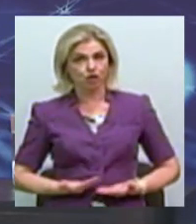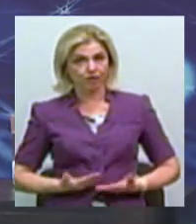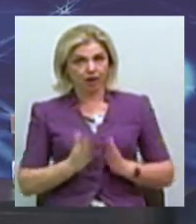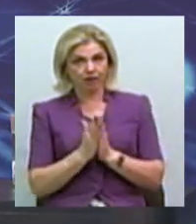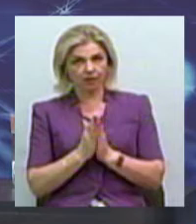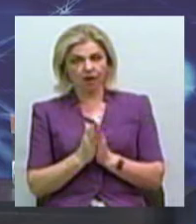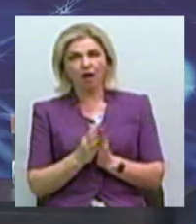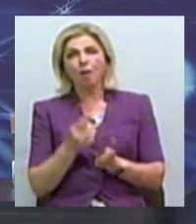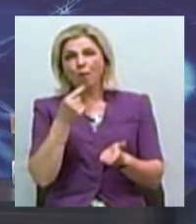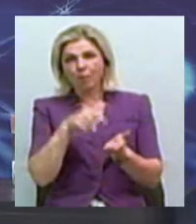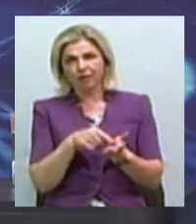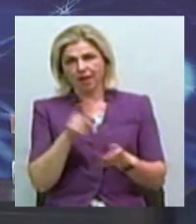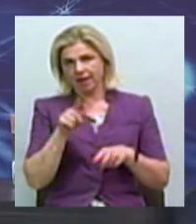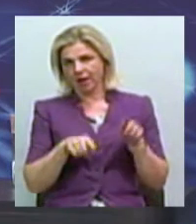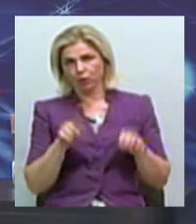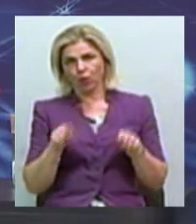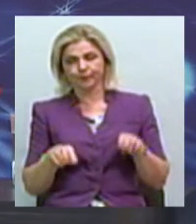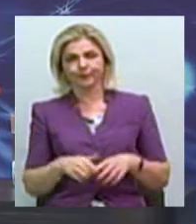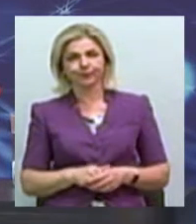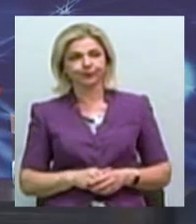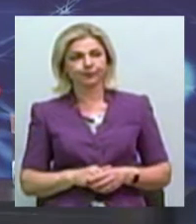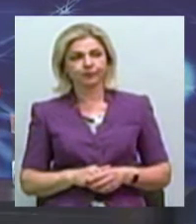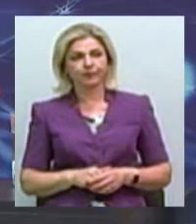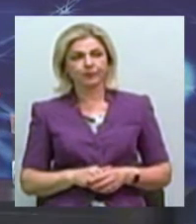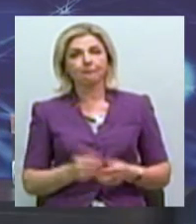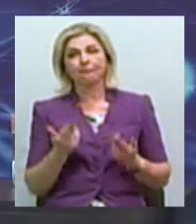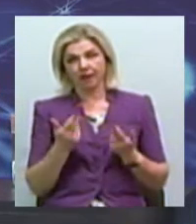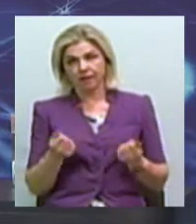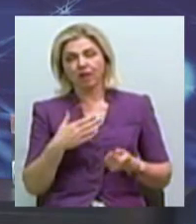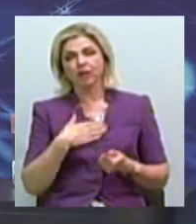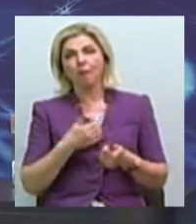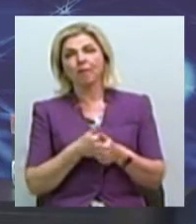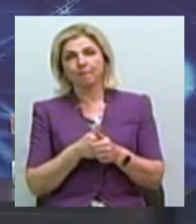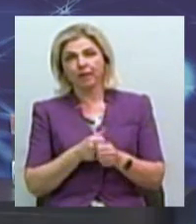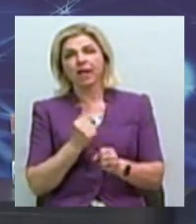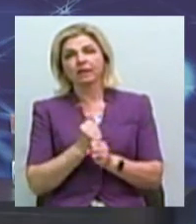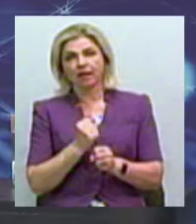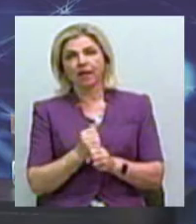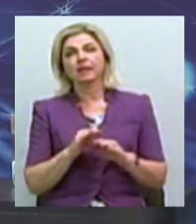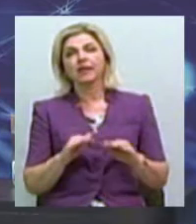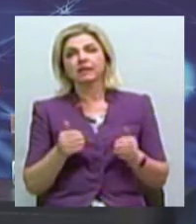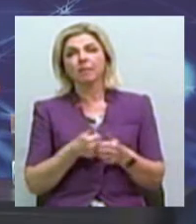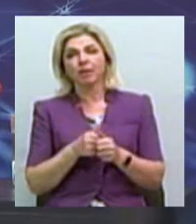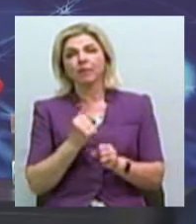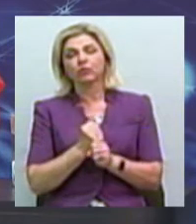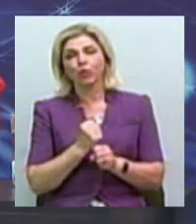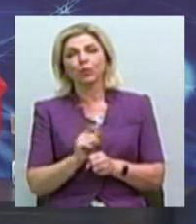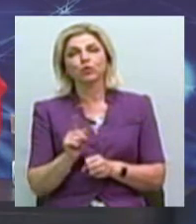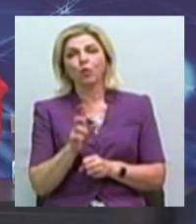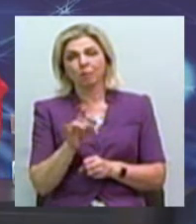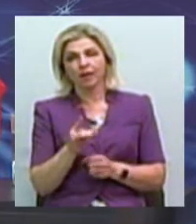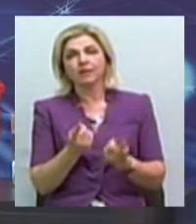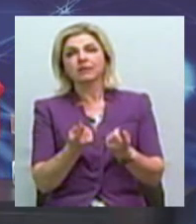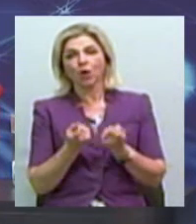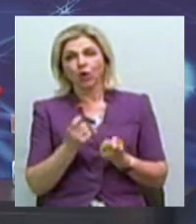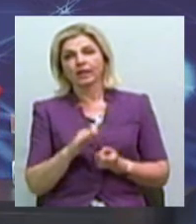них доходить рідко. І так наші бібліотеки роблять це, дитячі бібліотеки роблять це для того, щоб залучити дитину